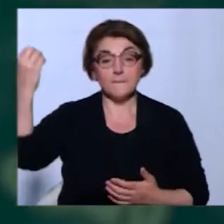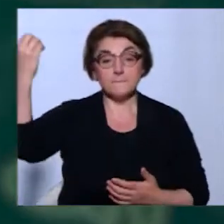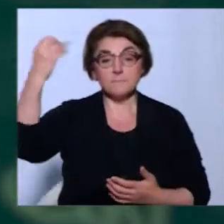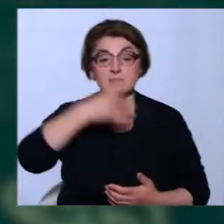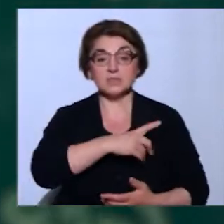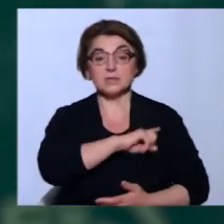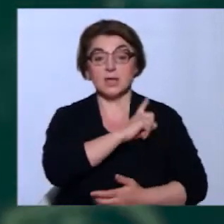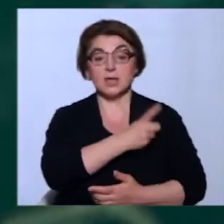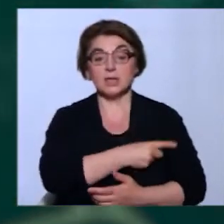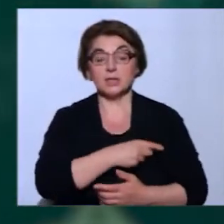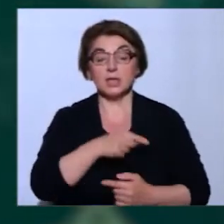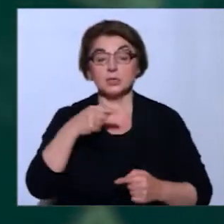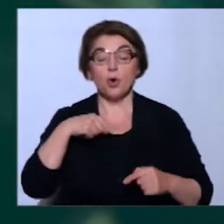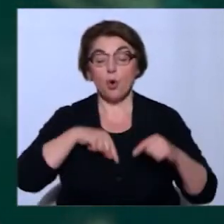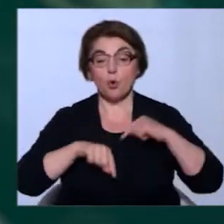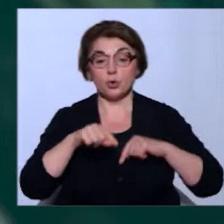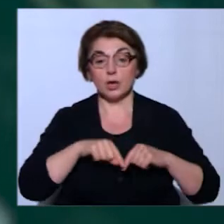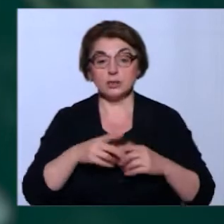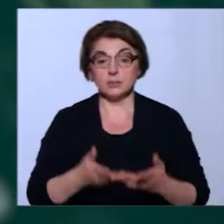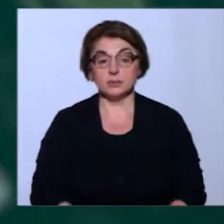ენერგიას ორგანიზმებისათვის.